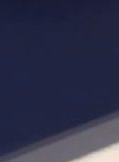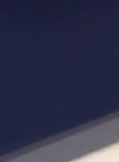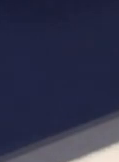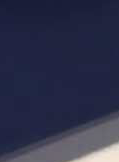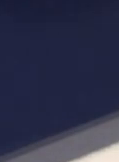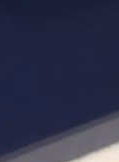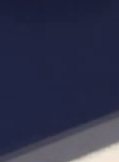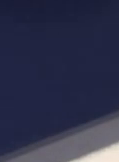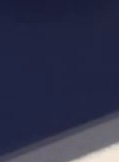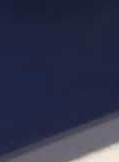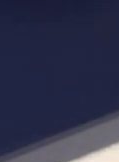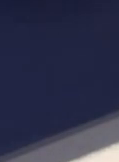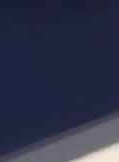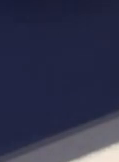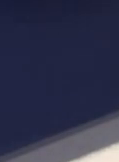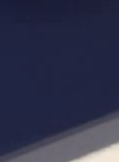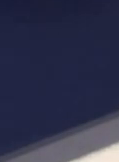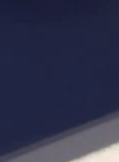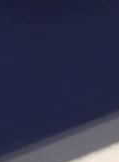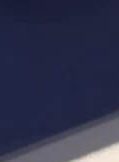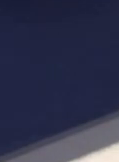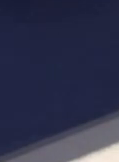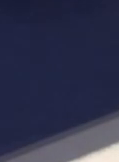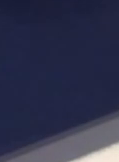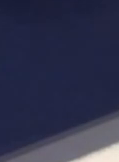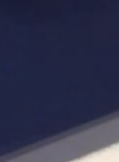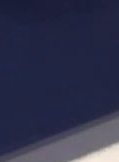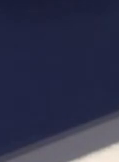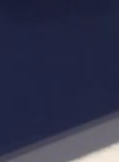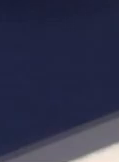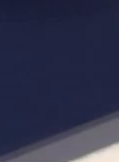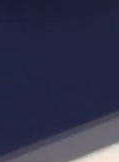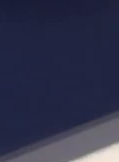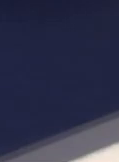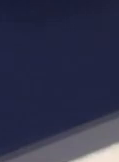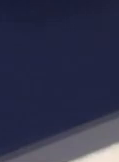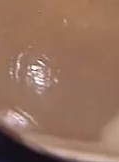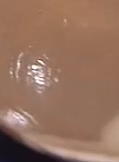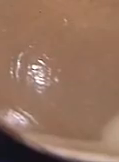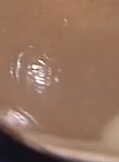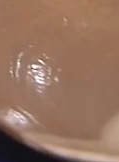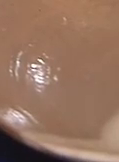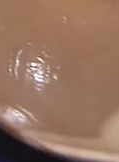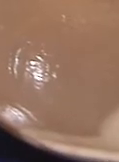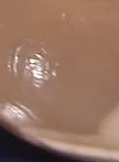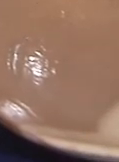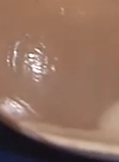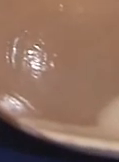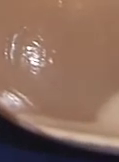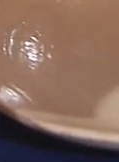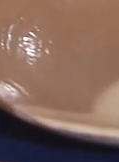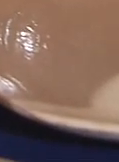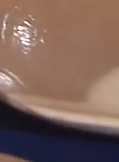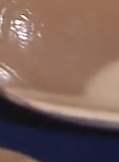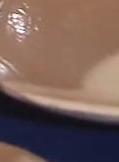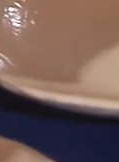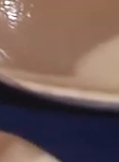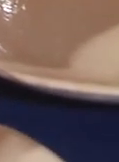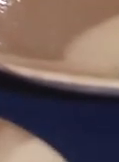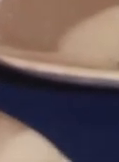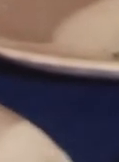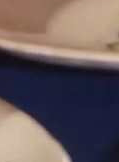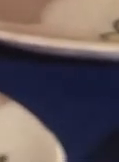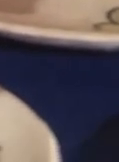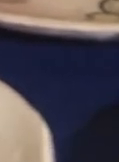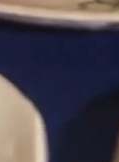小袖焼きの作品の中には小袖の名勝を描いた皿などもあり、五十嵐家歴代の陶工が小